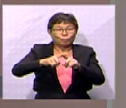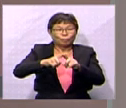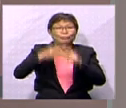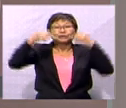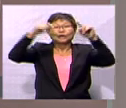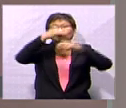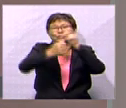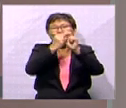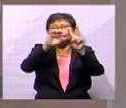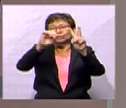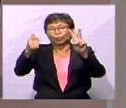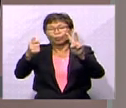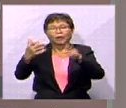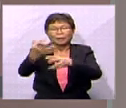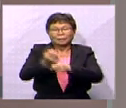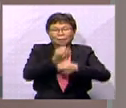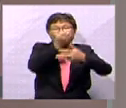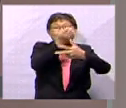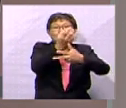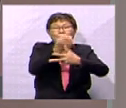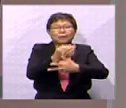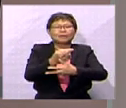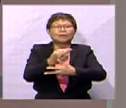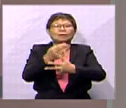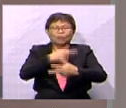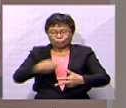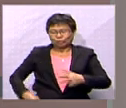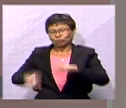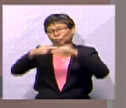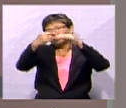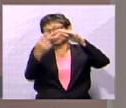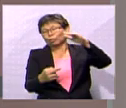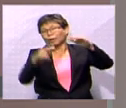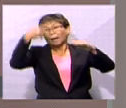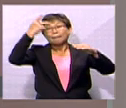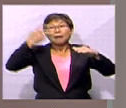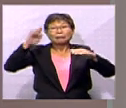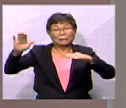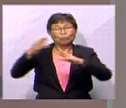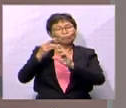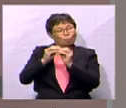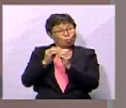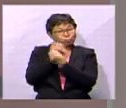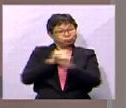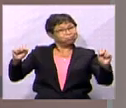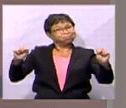pencapaian 2010 iaitu merangkul emas. Ratu Terjun Negara Pandan Lela Rinong kini lebih bersedia.